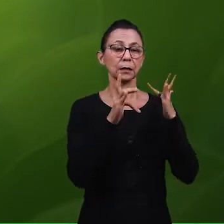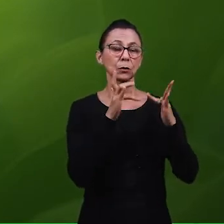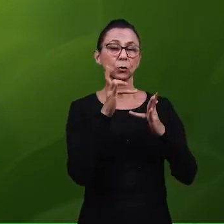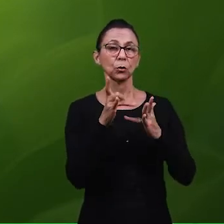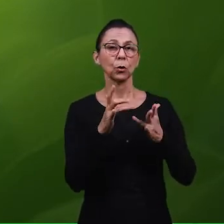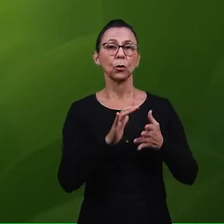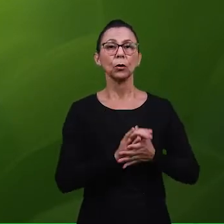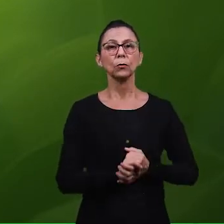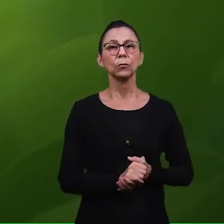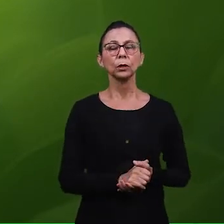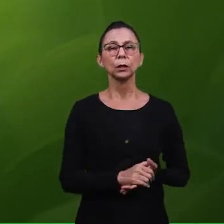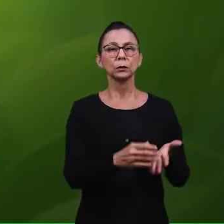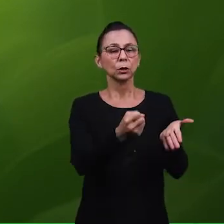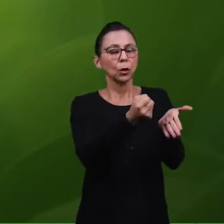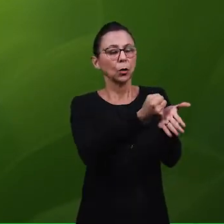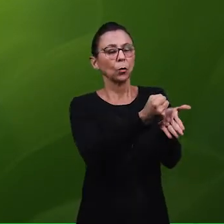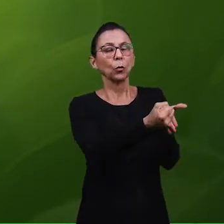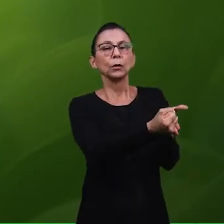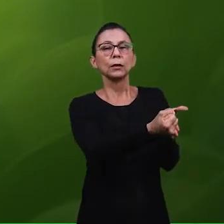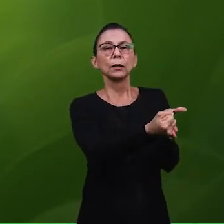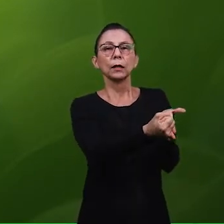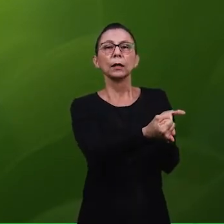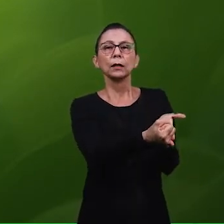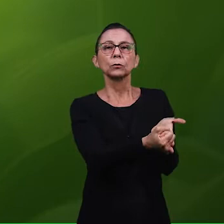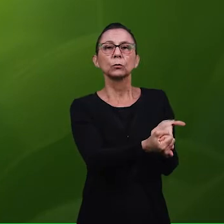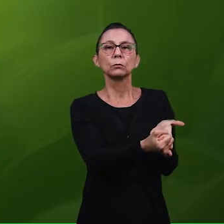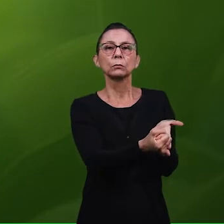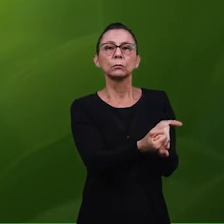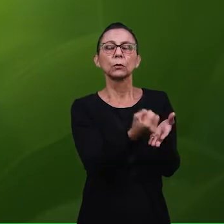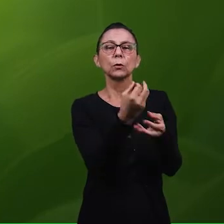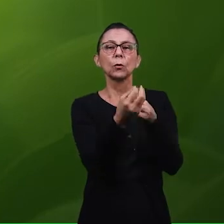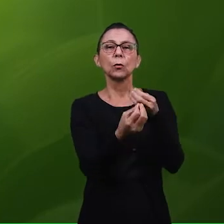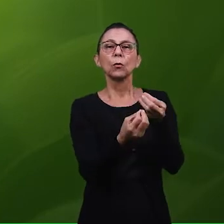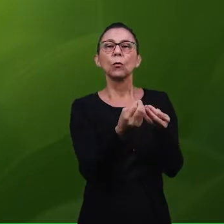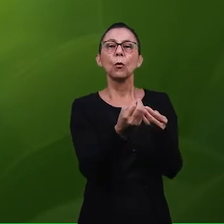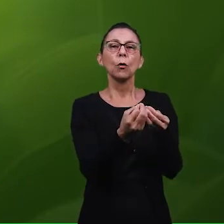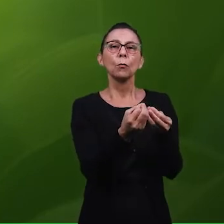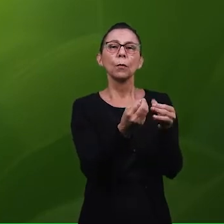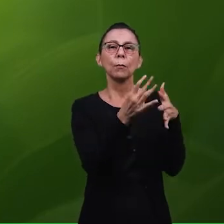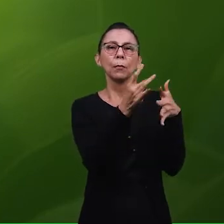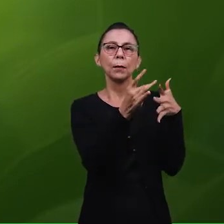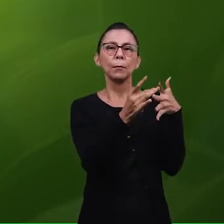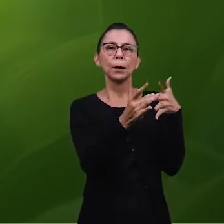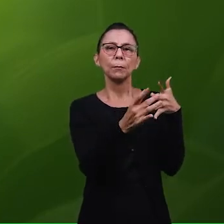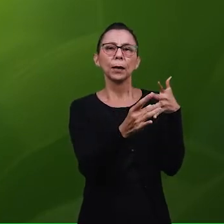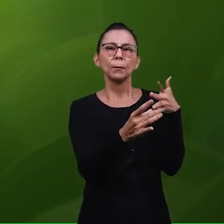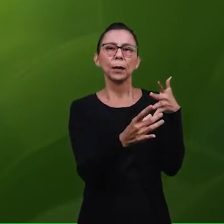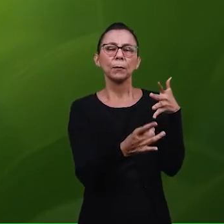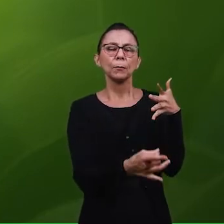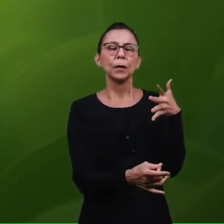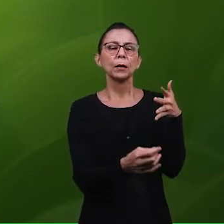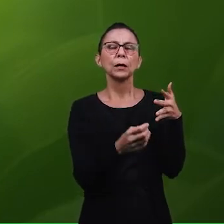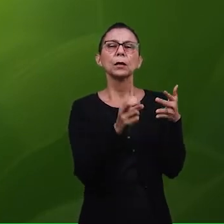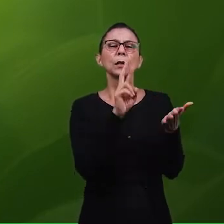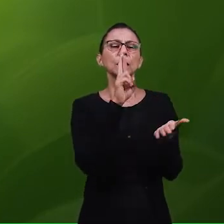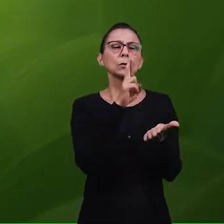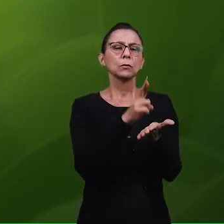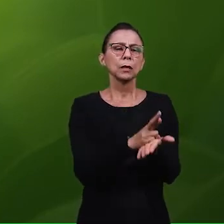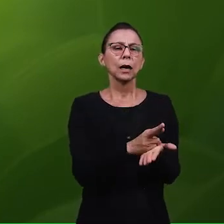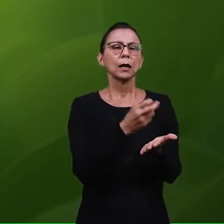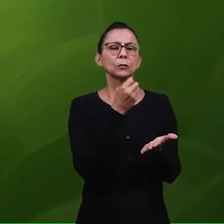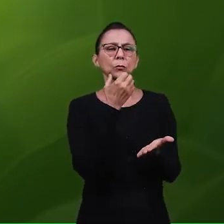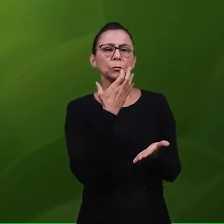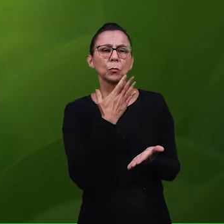de la famille, de la fiancée. Et il présentait une espèce de contrat qui